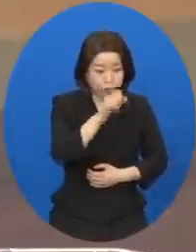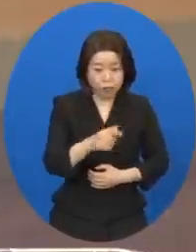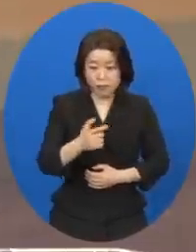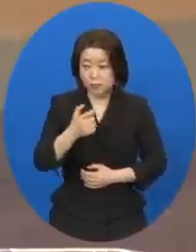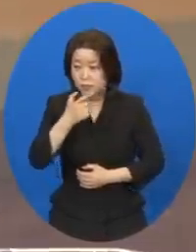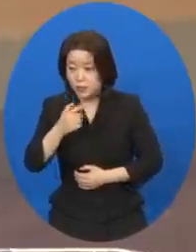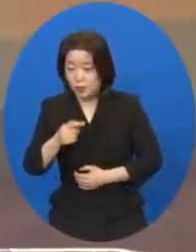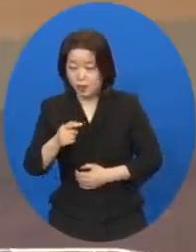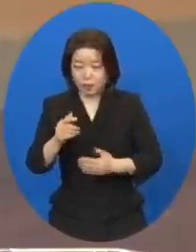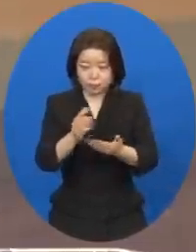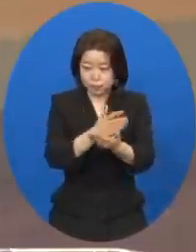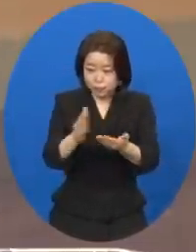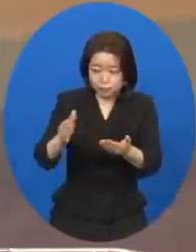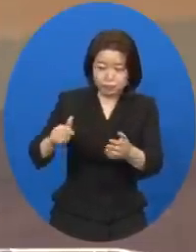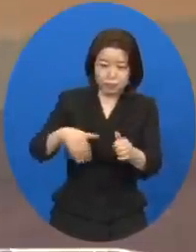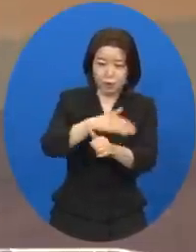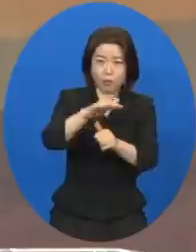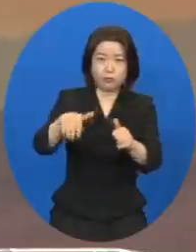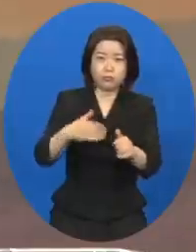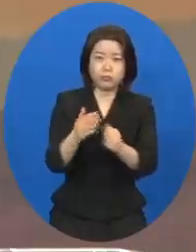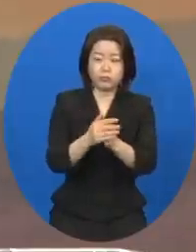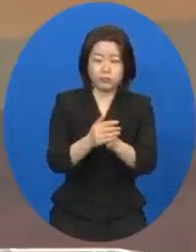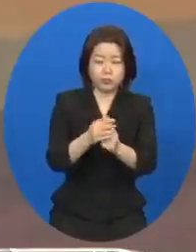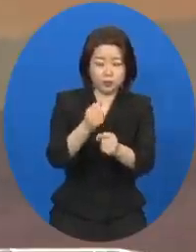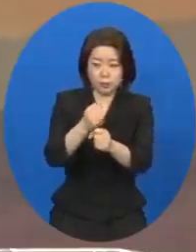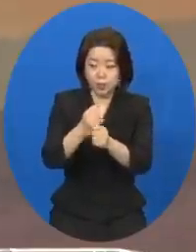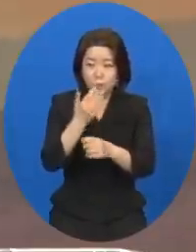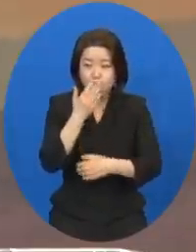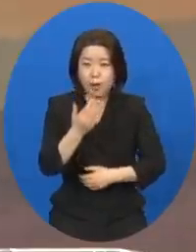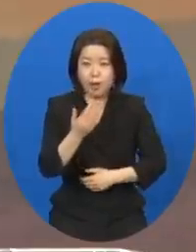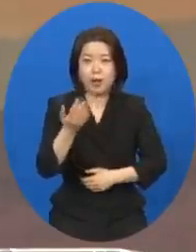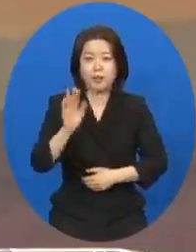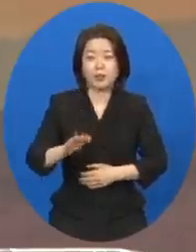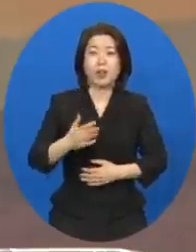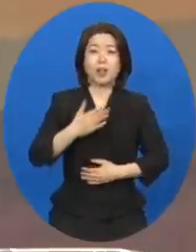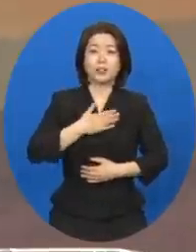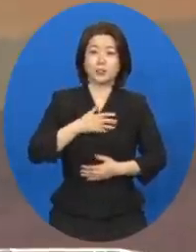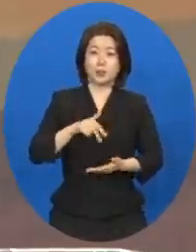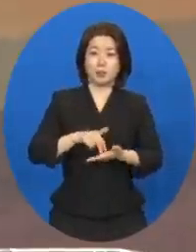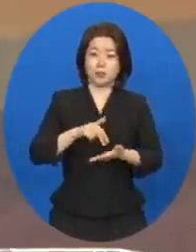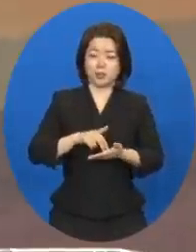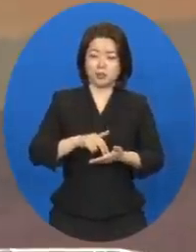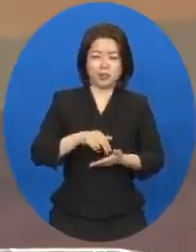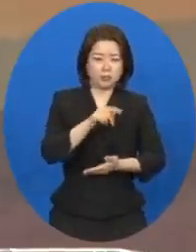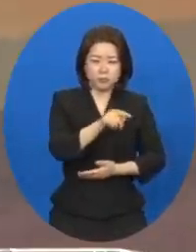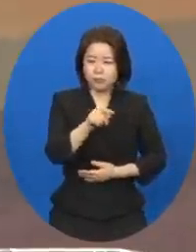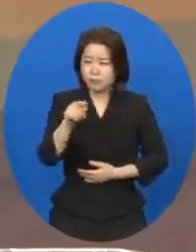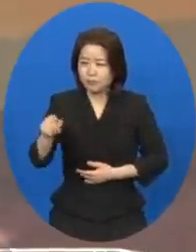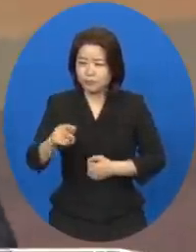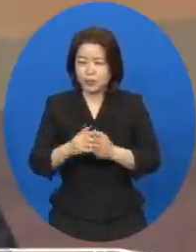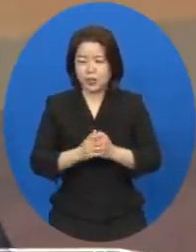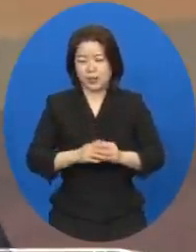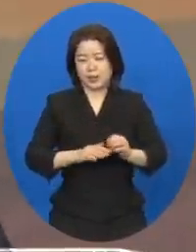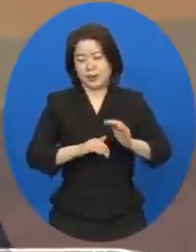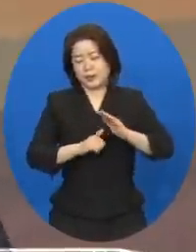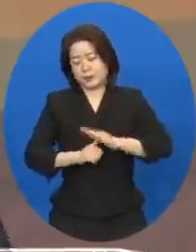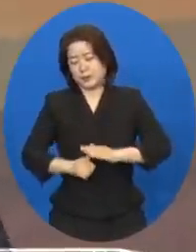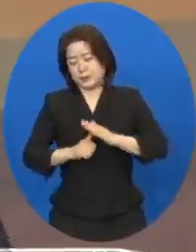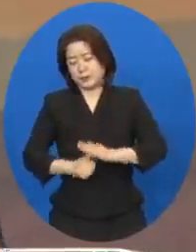싫어하기도 해야 뭐가 이렇게 분위기가 만들어질 텐데 저에게는 그런 걸 극도로 누르고